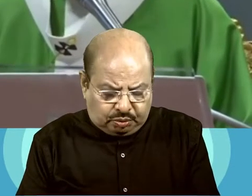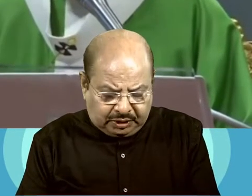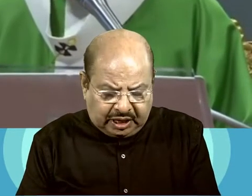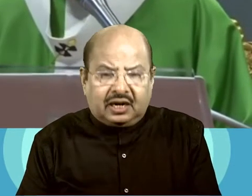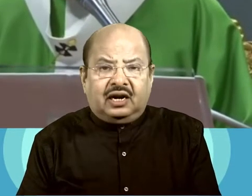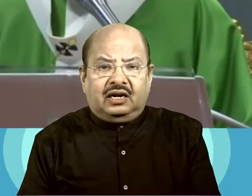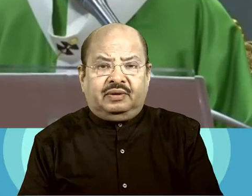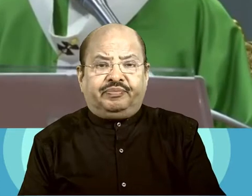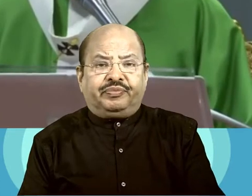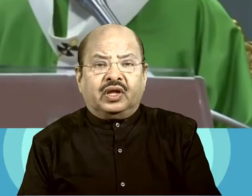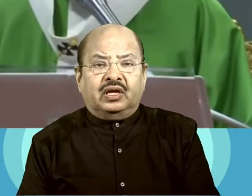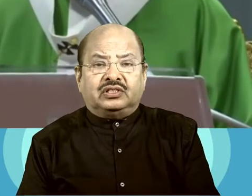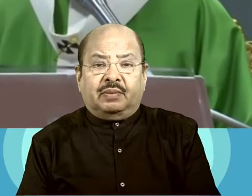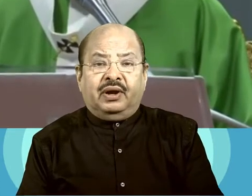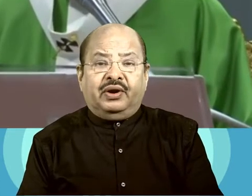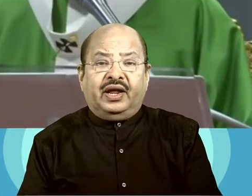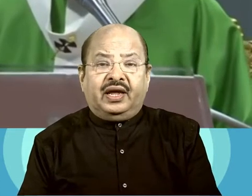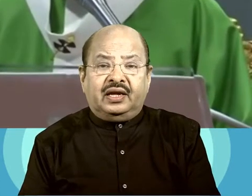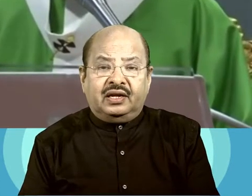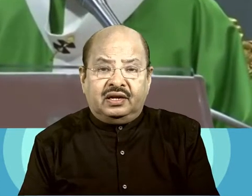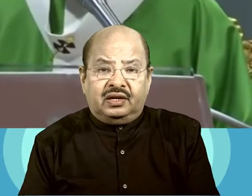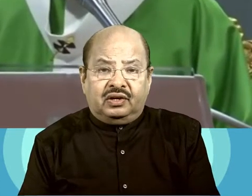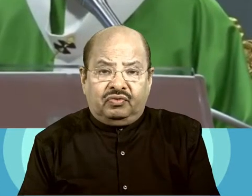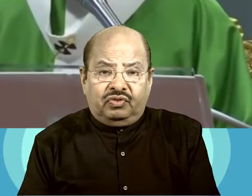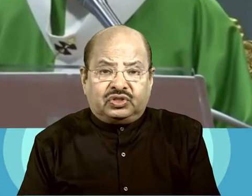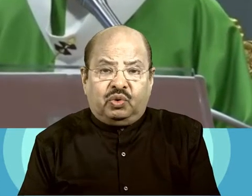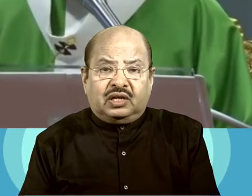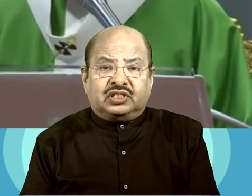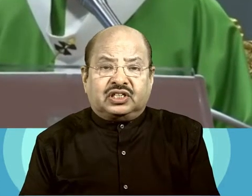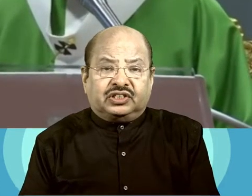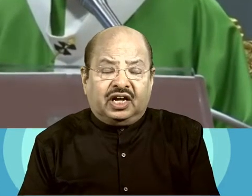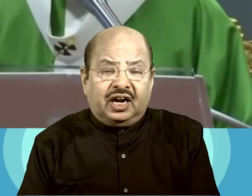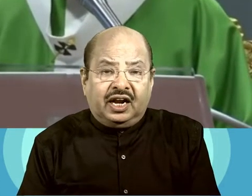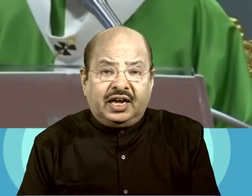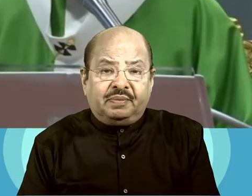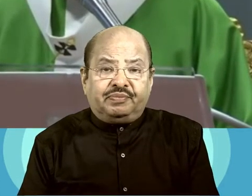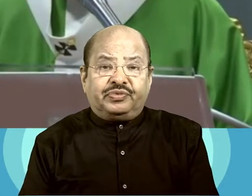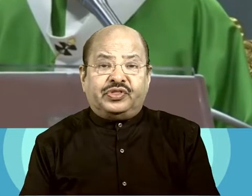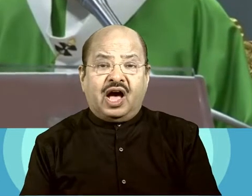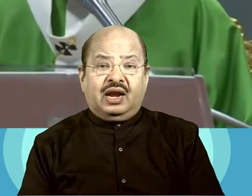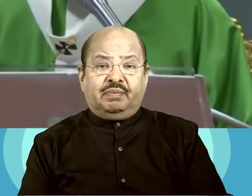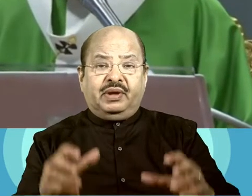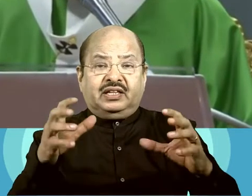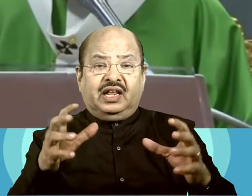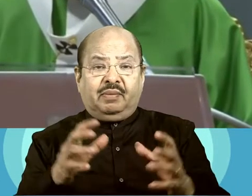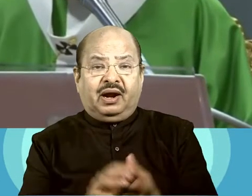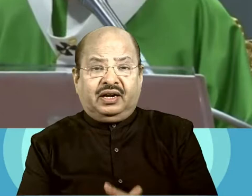അപ്രസക്ത ചുമതലകൾ, സഭയുടെ വിശ്വാസ